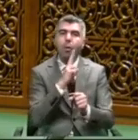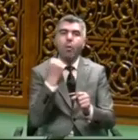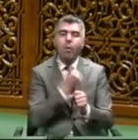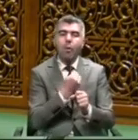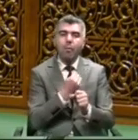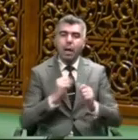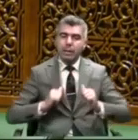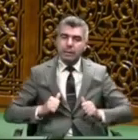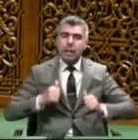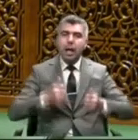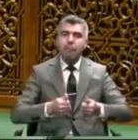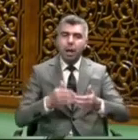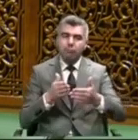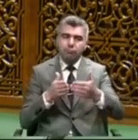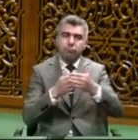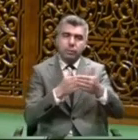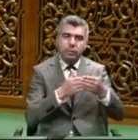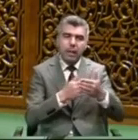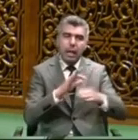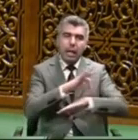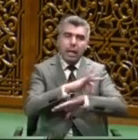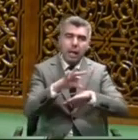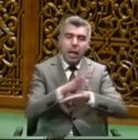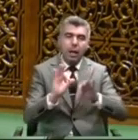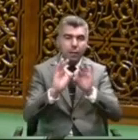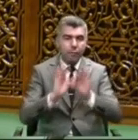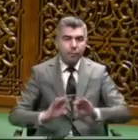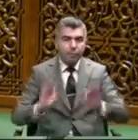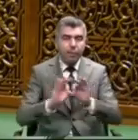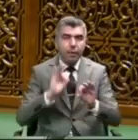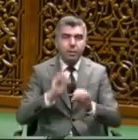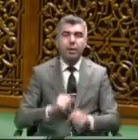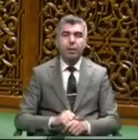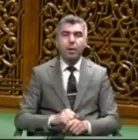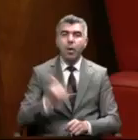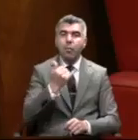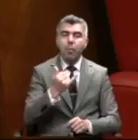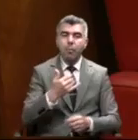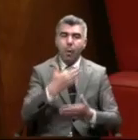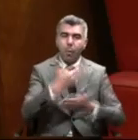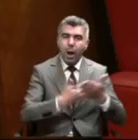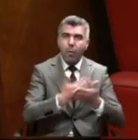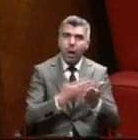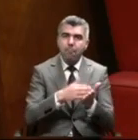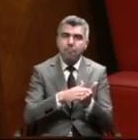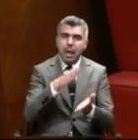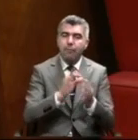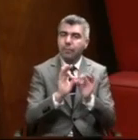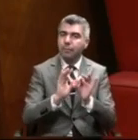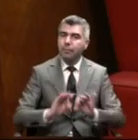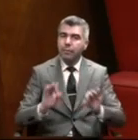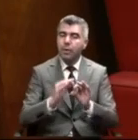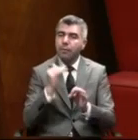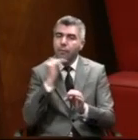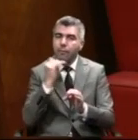لرفع كل العوائق الاداريه التي تعطل هذا المسار وعلى راسها تخفيف المساطر وتسريع عمل اداره